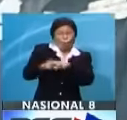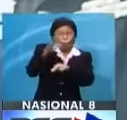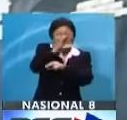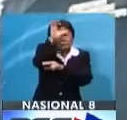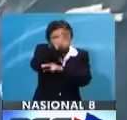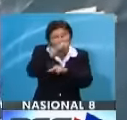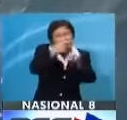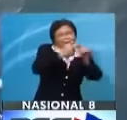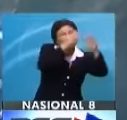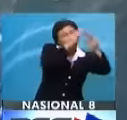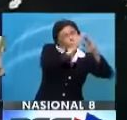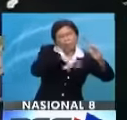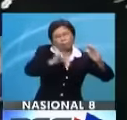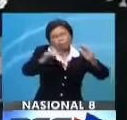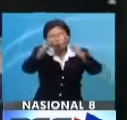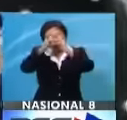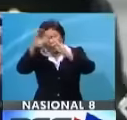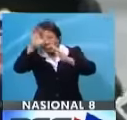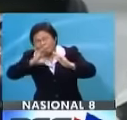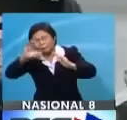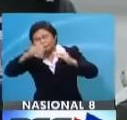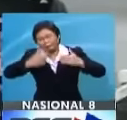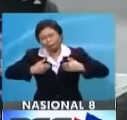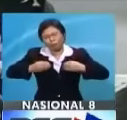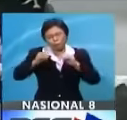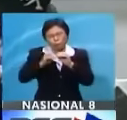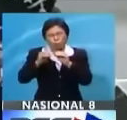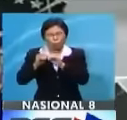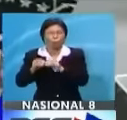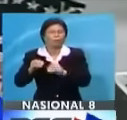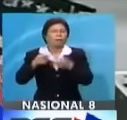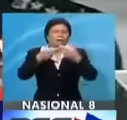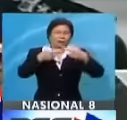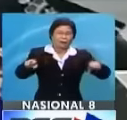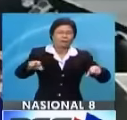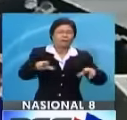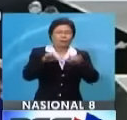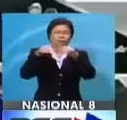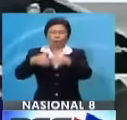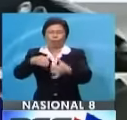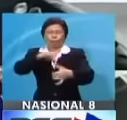mencari dari rumah ke rumah. Sudah dilancarkan,